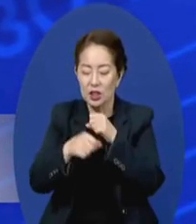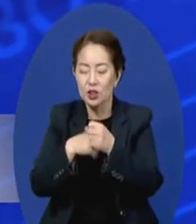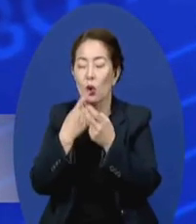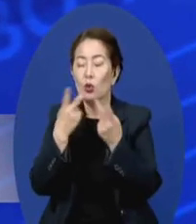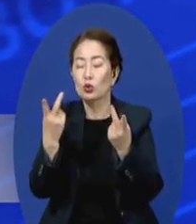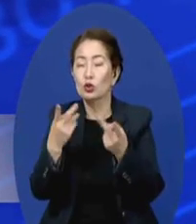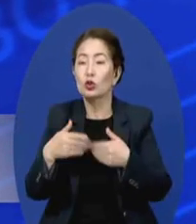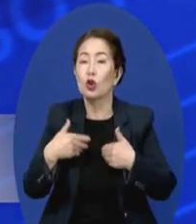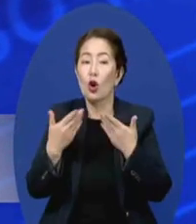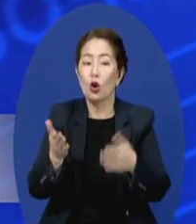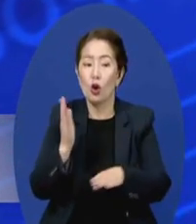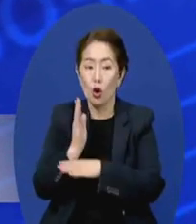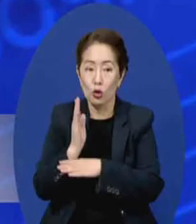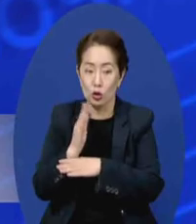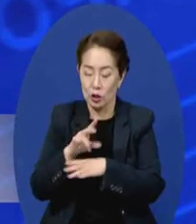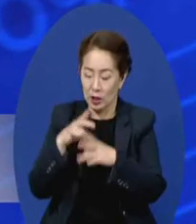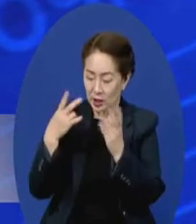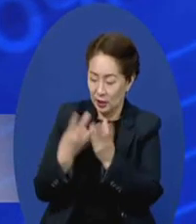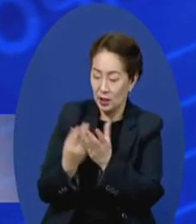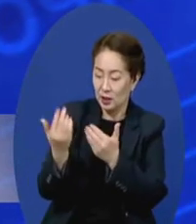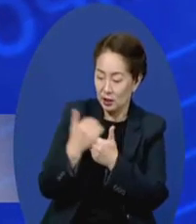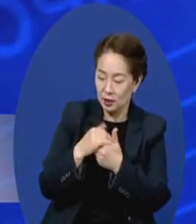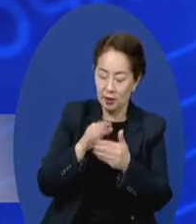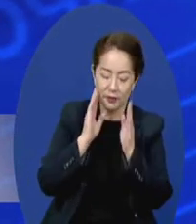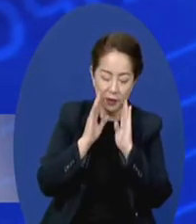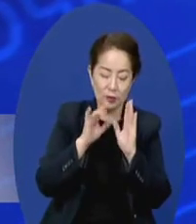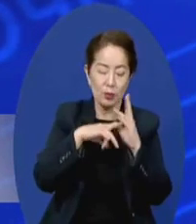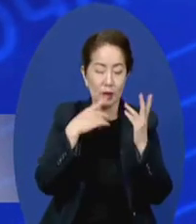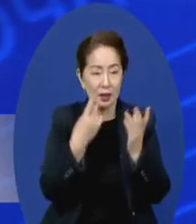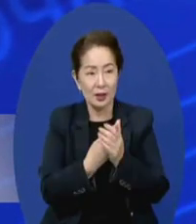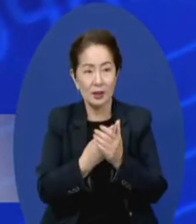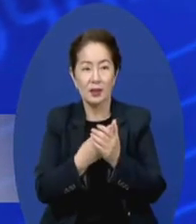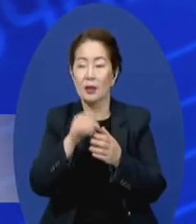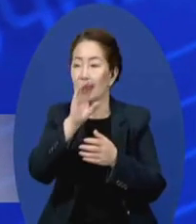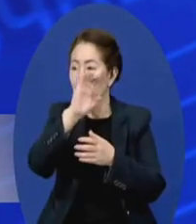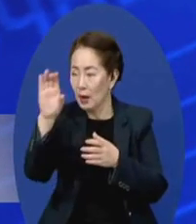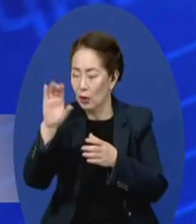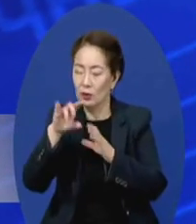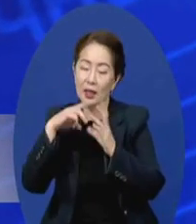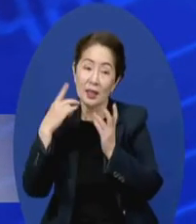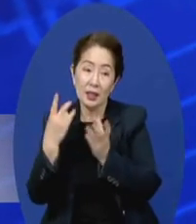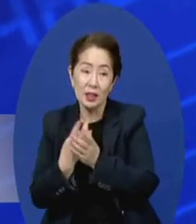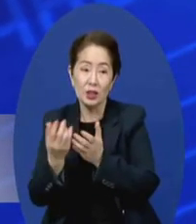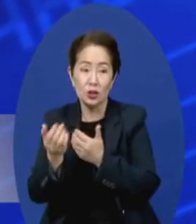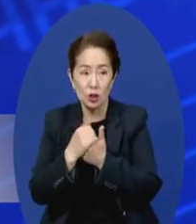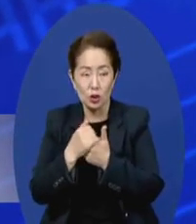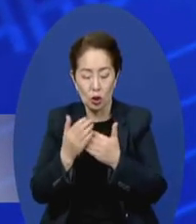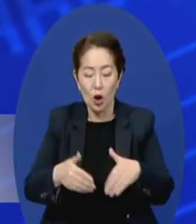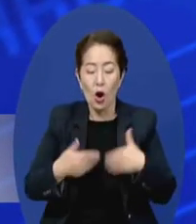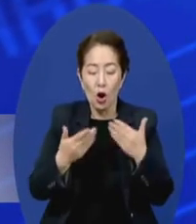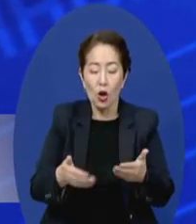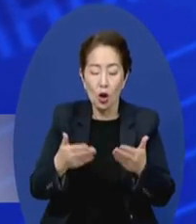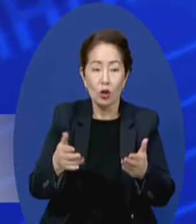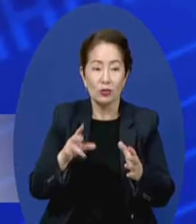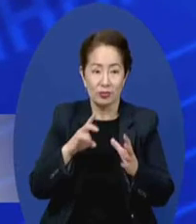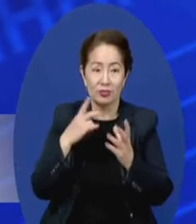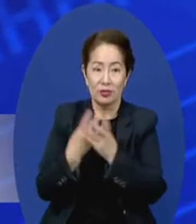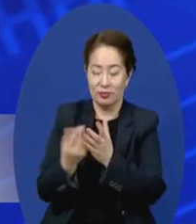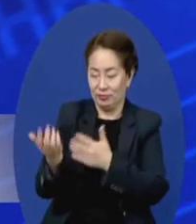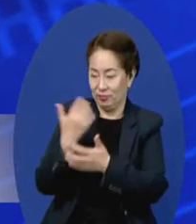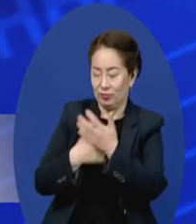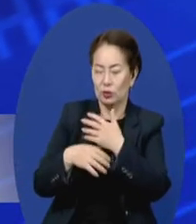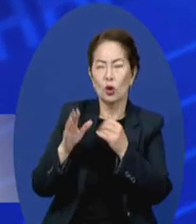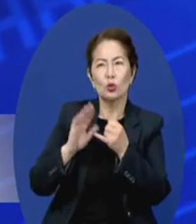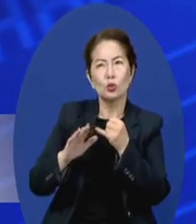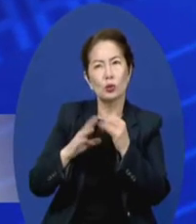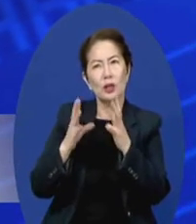хөдөрт нэгддэг хэсэг бүлгээрээ Facebook группээрээ анги хамт олноороо байгуулгаараа өг хүлсэд нэгдэж байгаа хүмүүсийн тоо